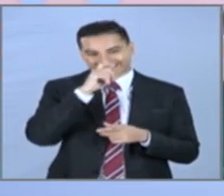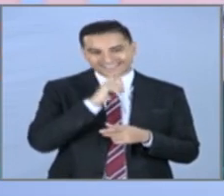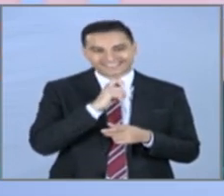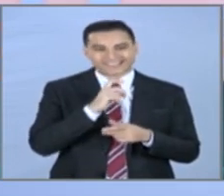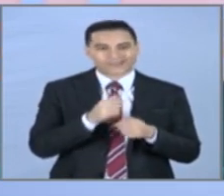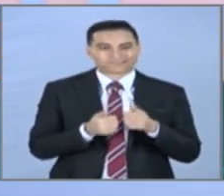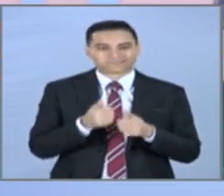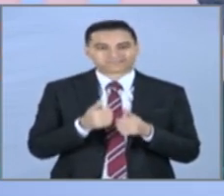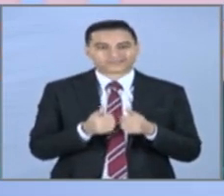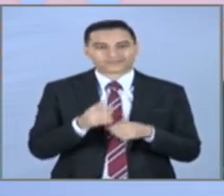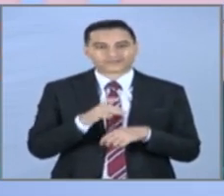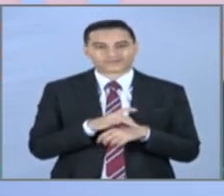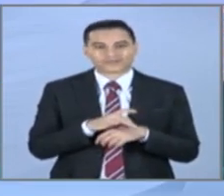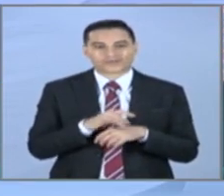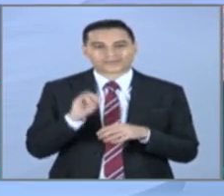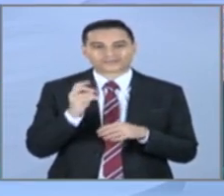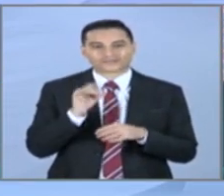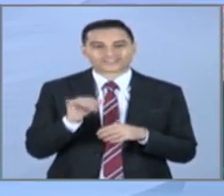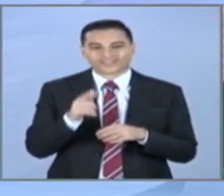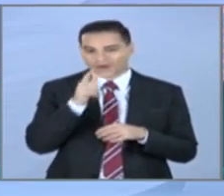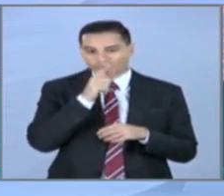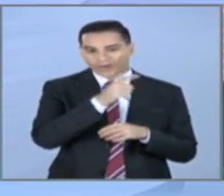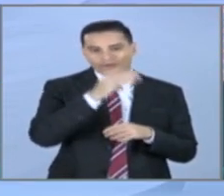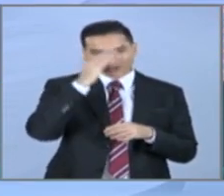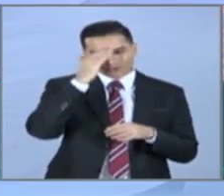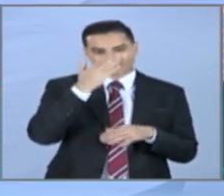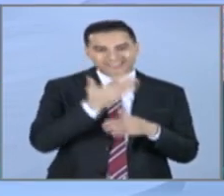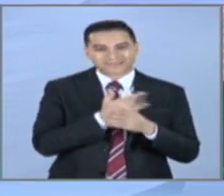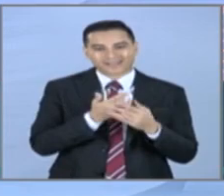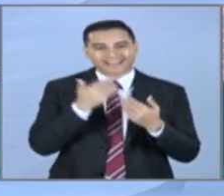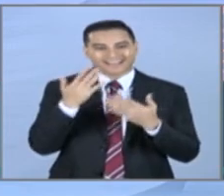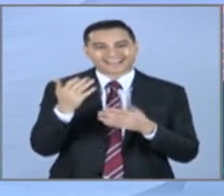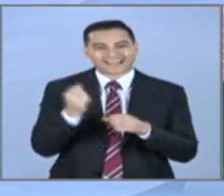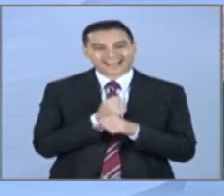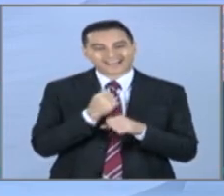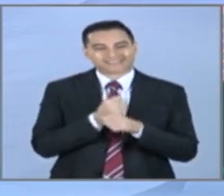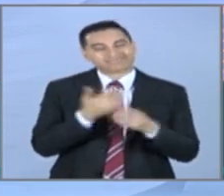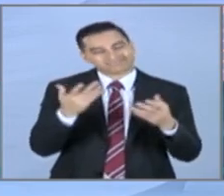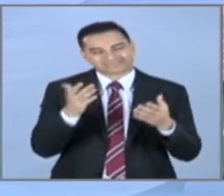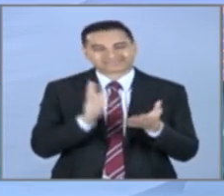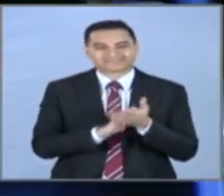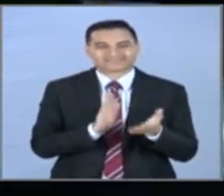مصطفى قول له شكرا. شكرا يا محسن. شكرا يا محسن. اجابه صحيحه.